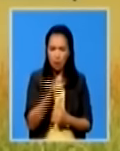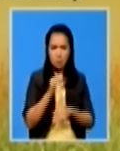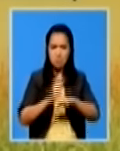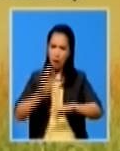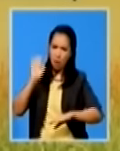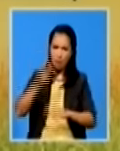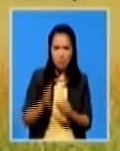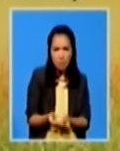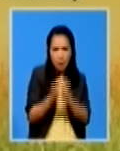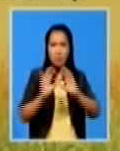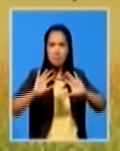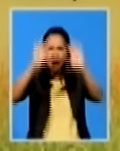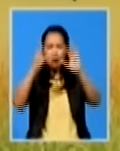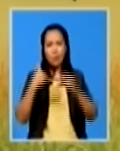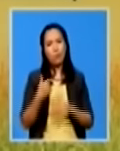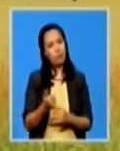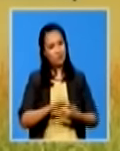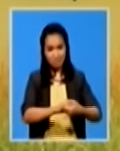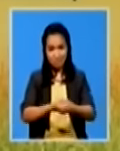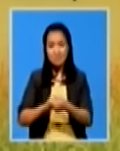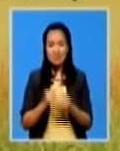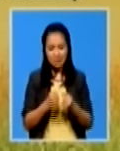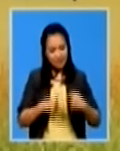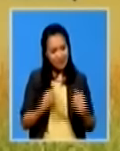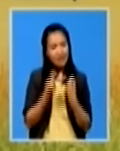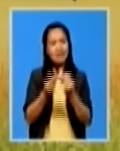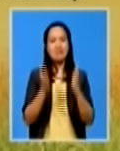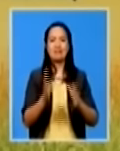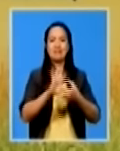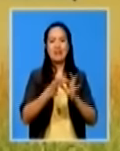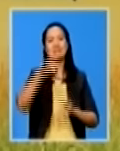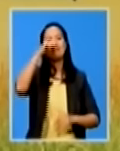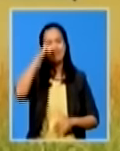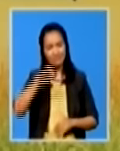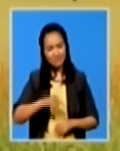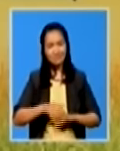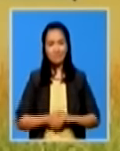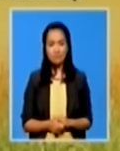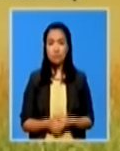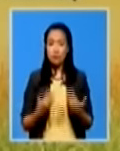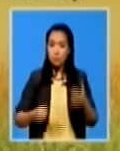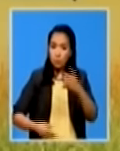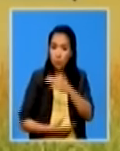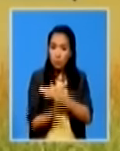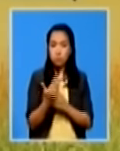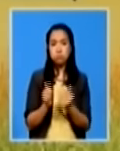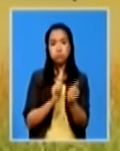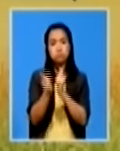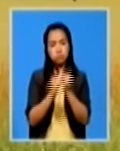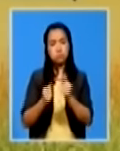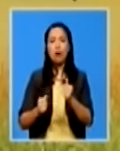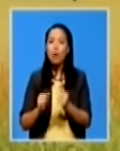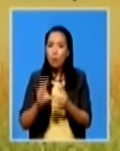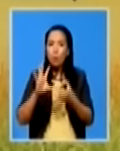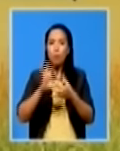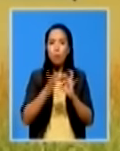ตัวรับอิสระเราต้องร่วมกันนะครับให้กับรายนักกีฬาของเราโดยเฉพาะยิ่งที่มีโอกาสเข้าแข่งขันในกีฬาโอลิมปิ